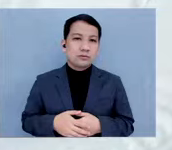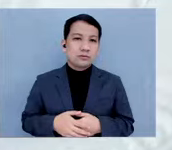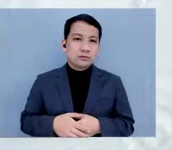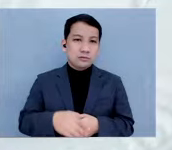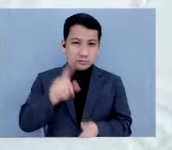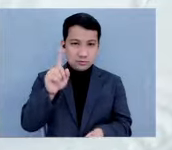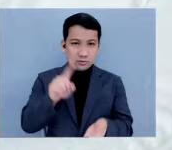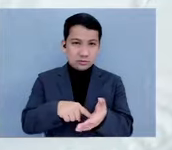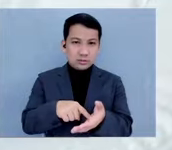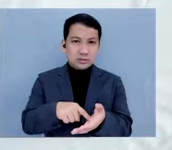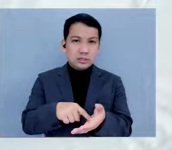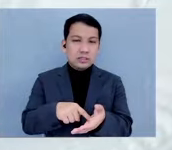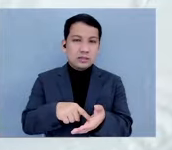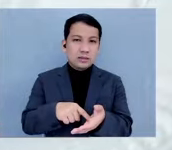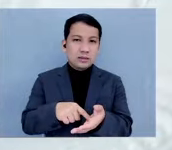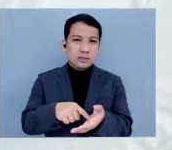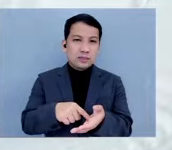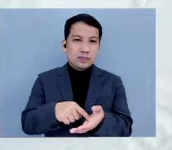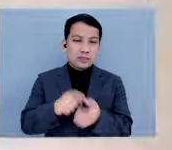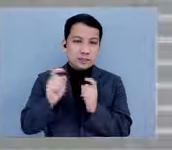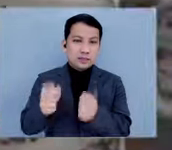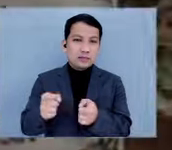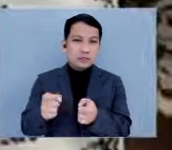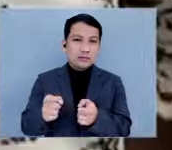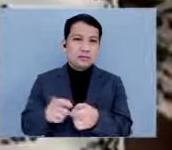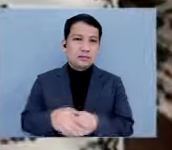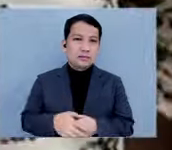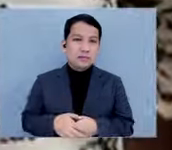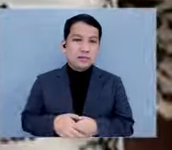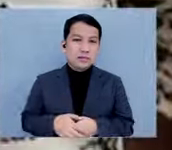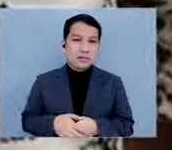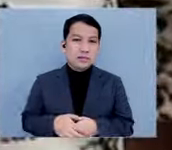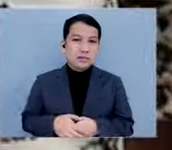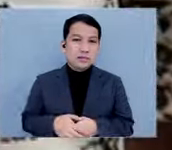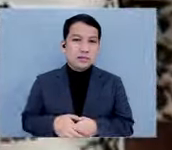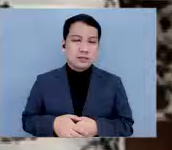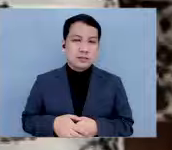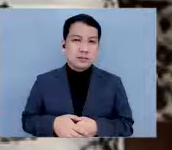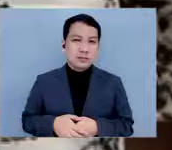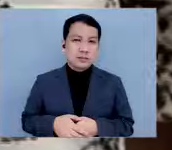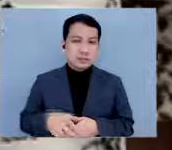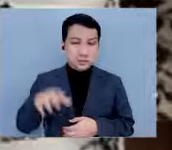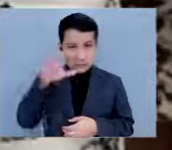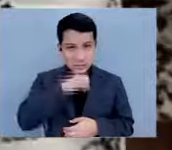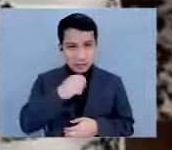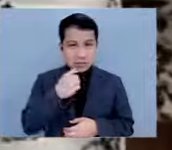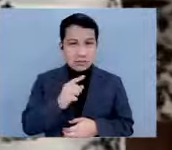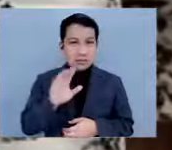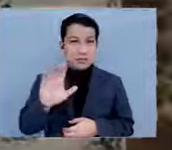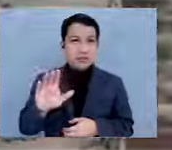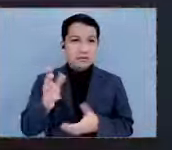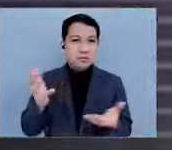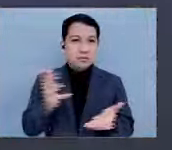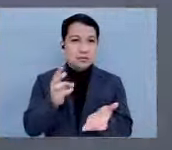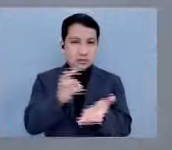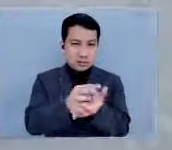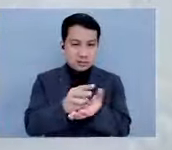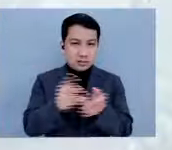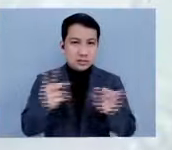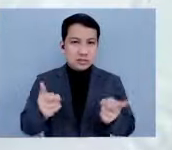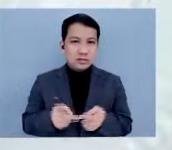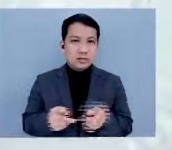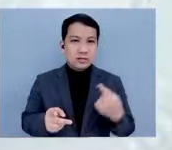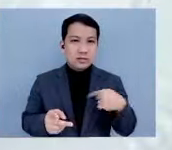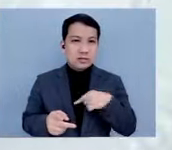pesos na reward. Nagbigay pa ng clue si Quiboloy sa kanyang kinaroroonan. Ito po